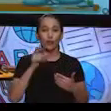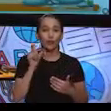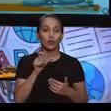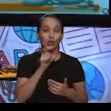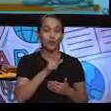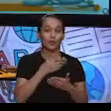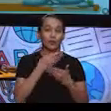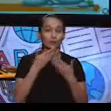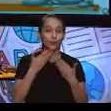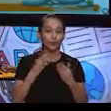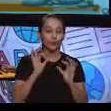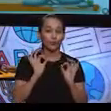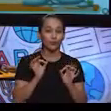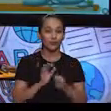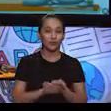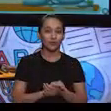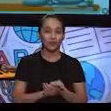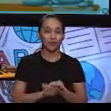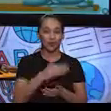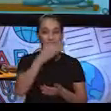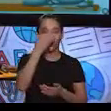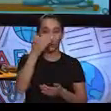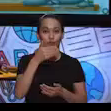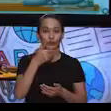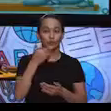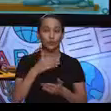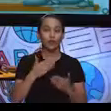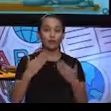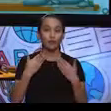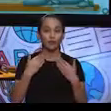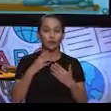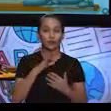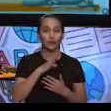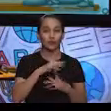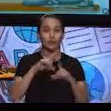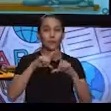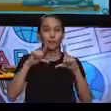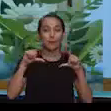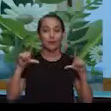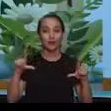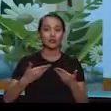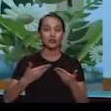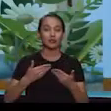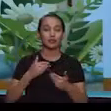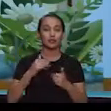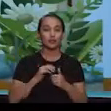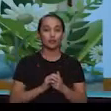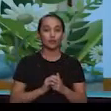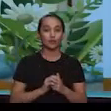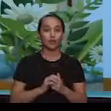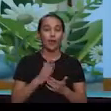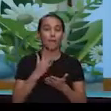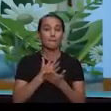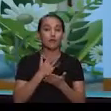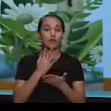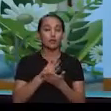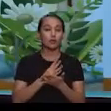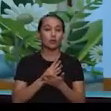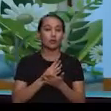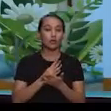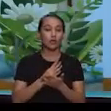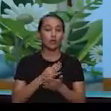To'g'rimi? Demak, biz yozda maroqli dam olgan bo'lsak, maktabda yaxshi bilim